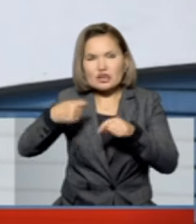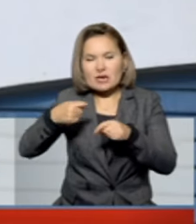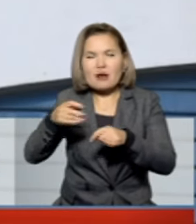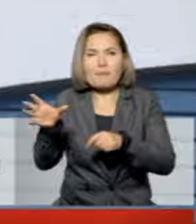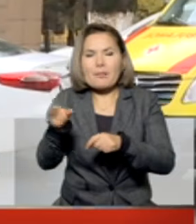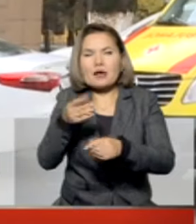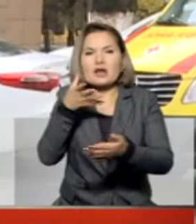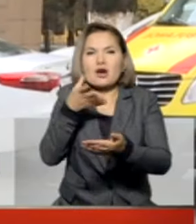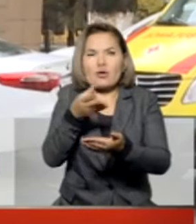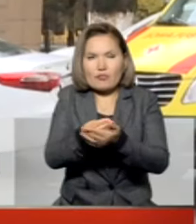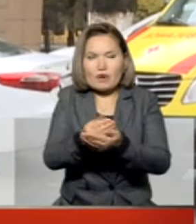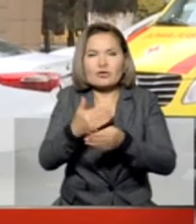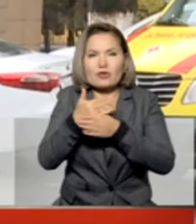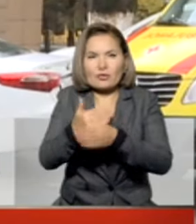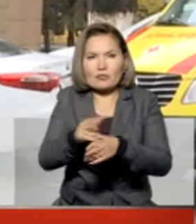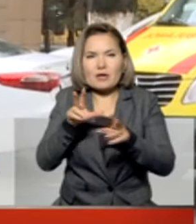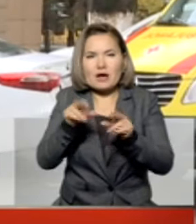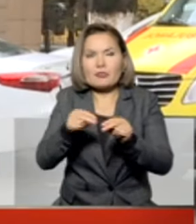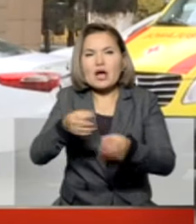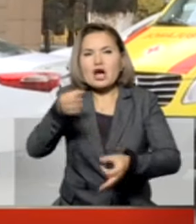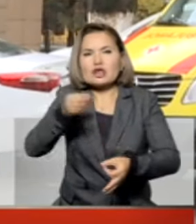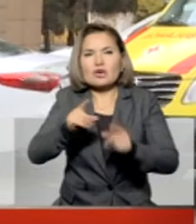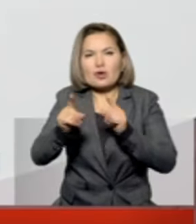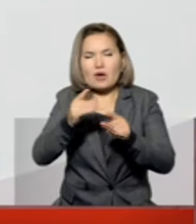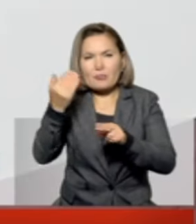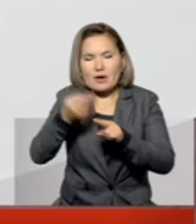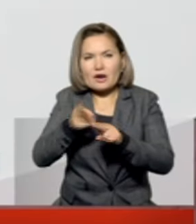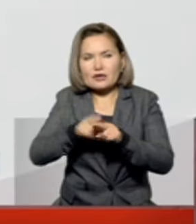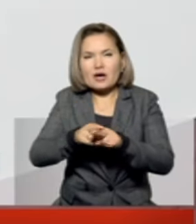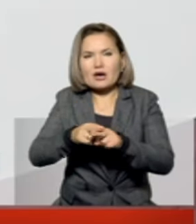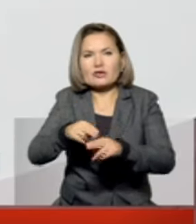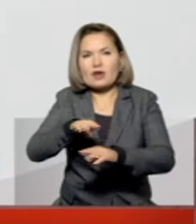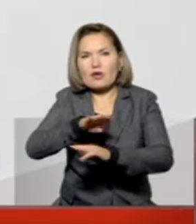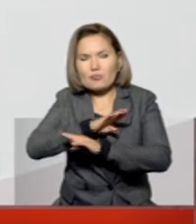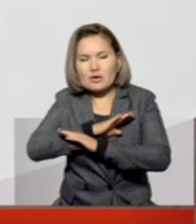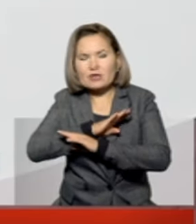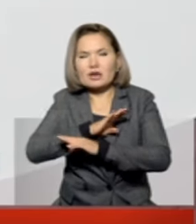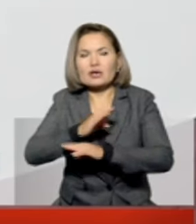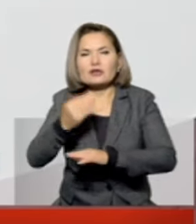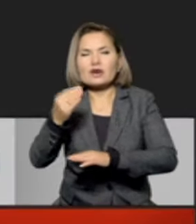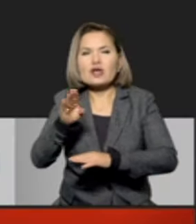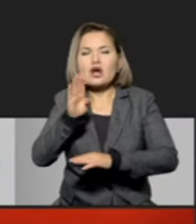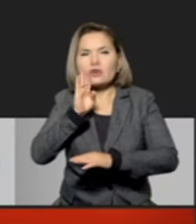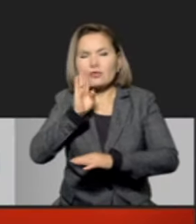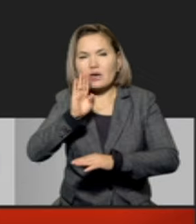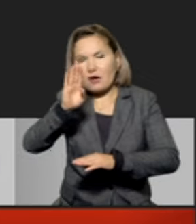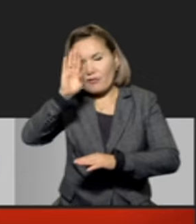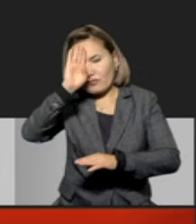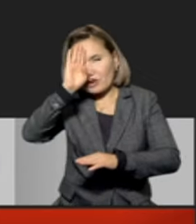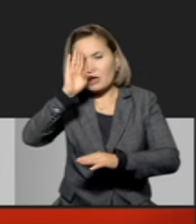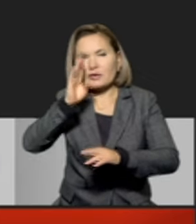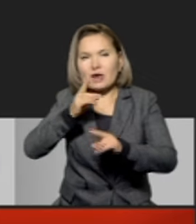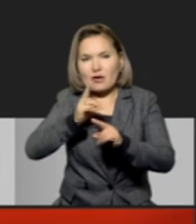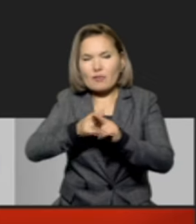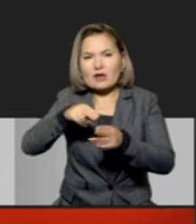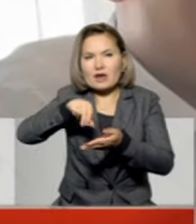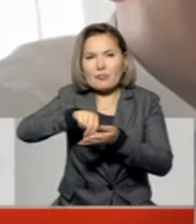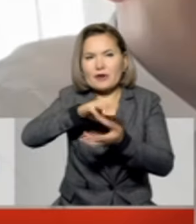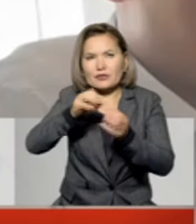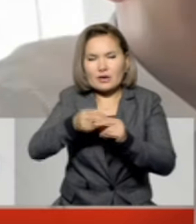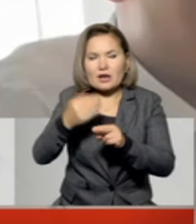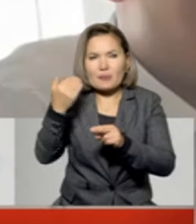толығымен өтегенін атап өтті. Сот отырысына жәбірленушінің ағасы да қатысты. Ол өз кезегінде Әнел Сартаеваның